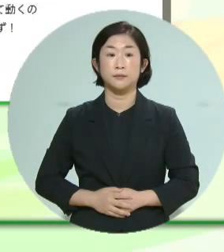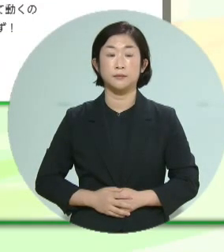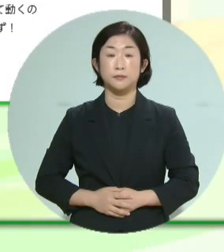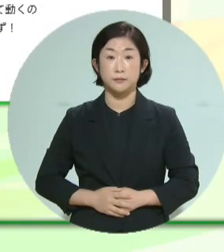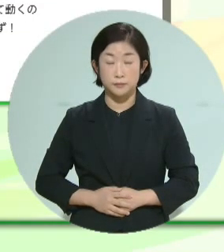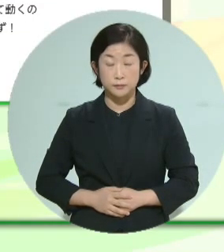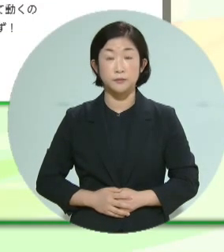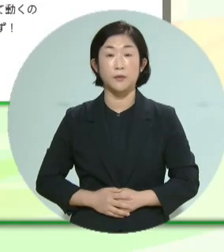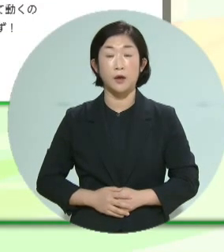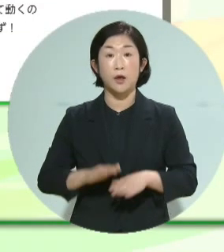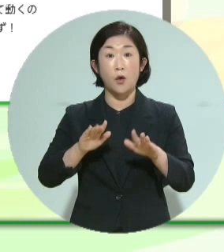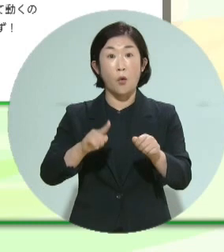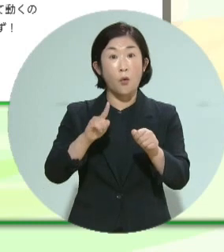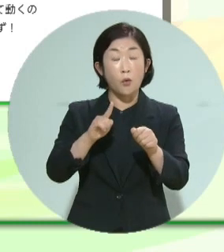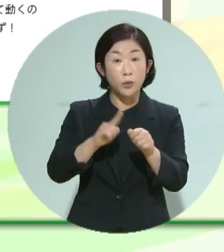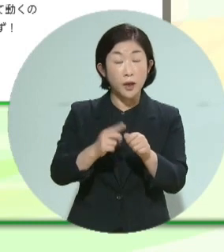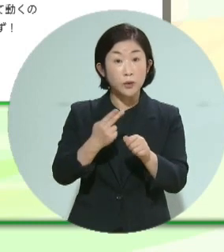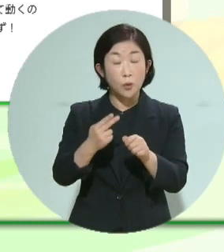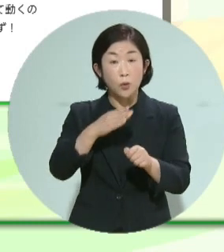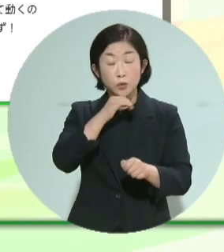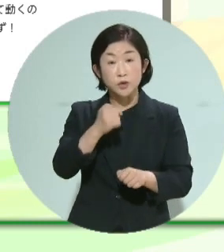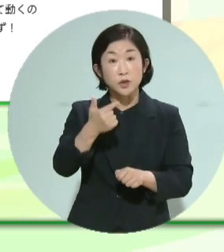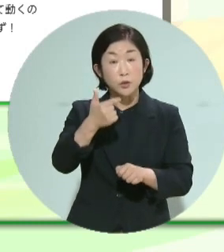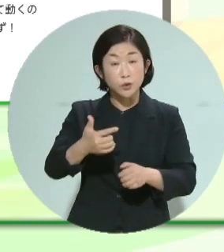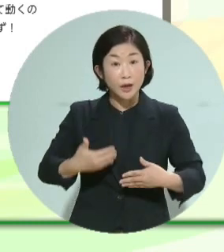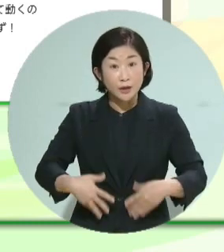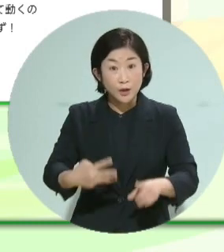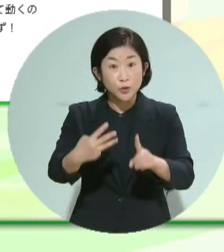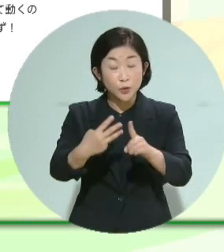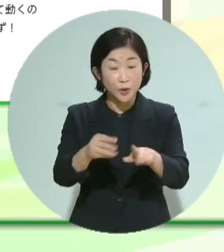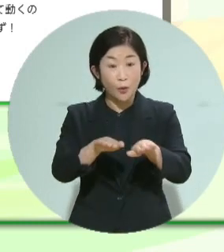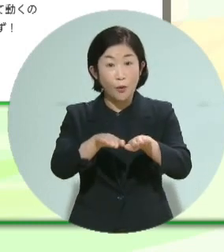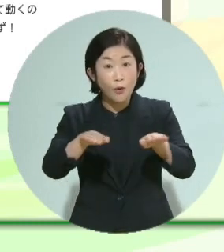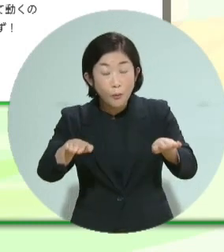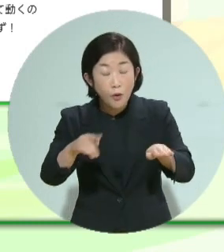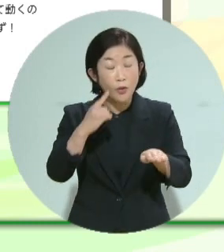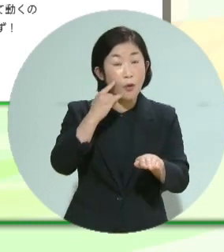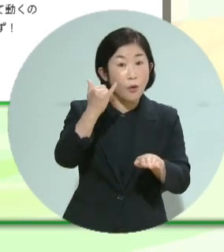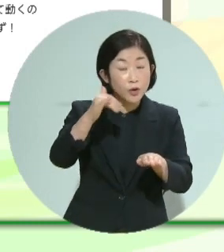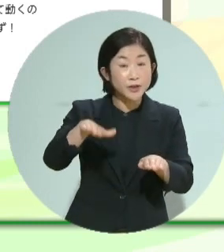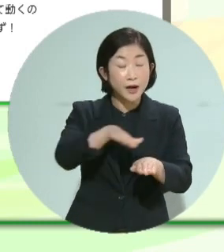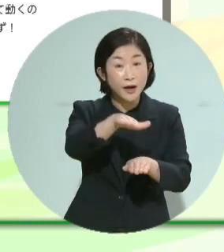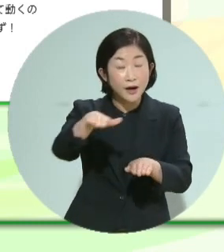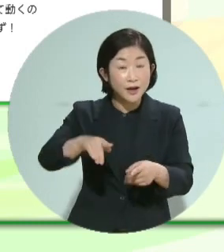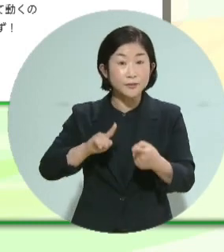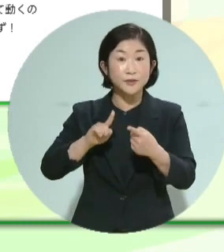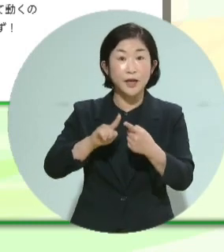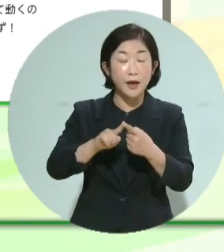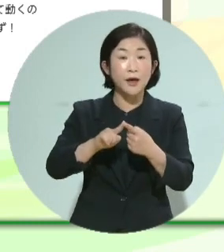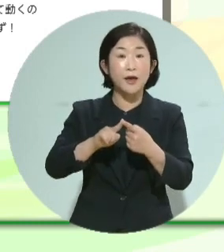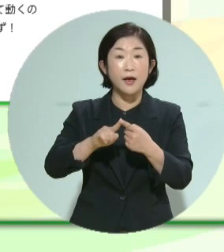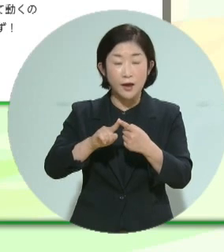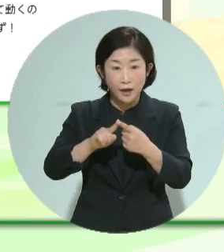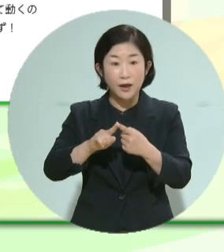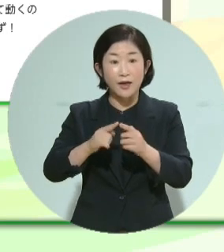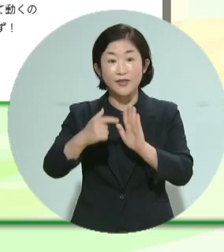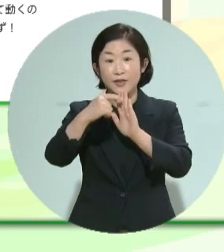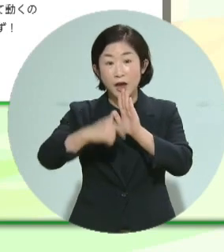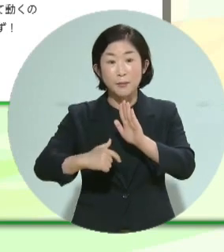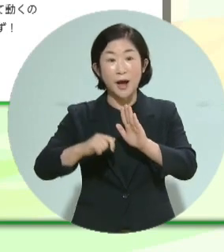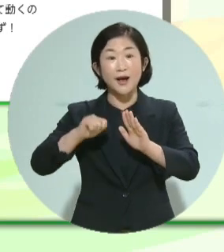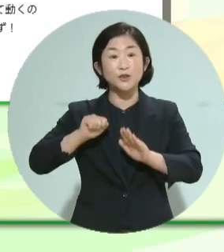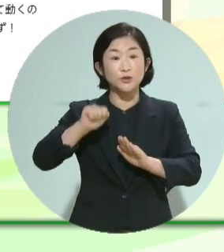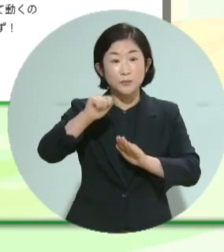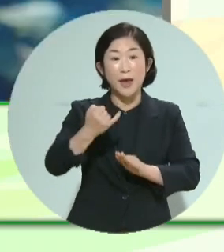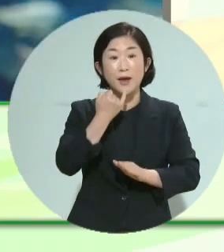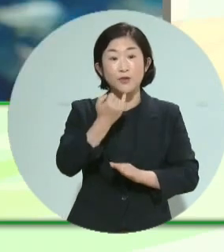さらに今年度6歳の誕生日を迎える幼児とその保護者を対象にしたすすめ海の生き